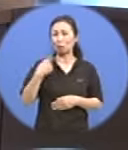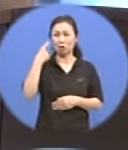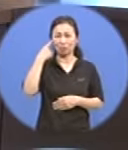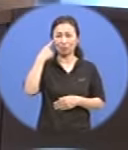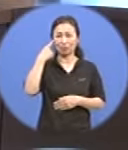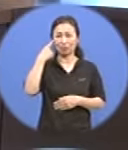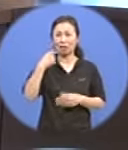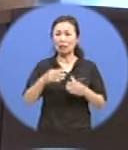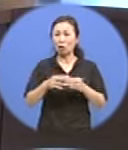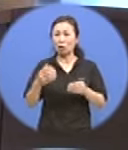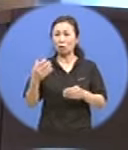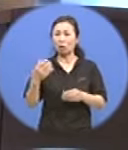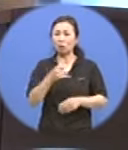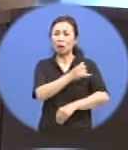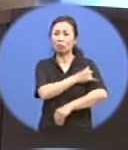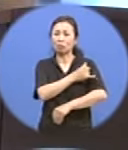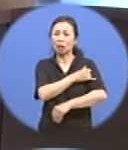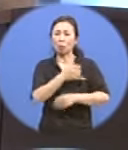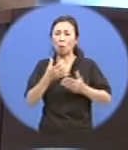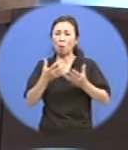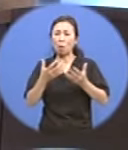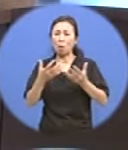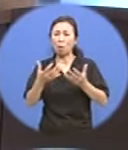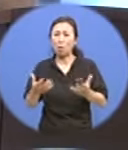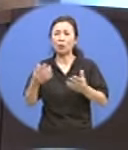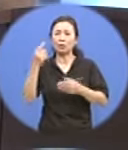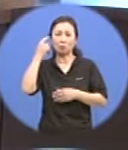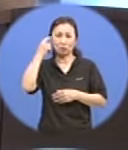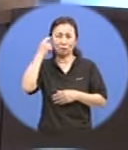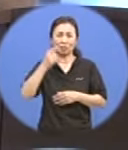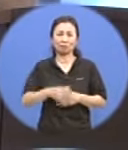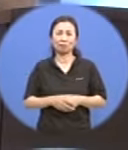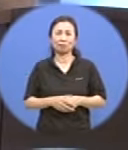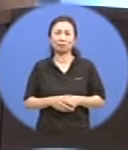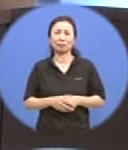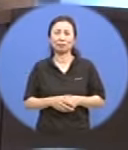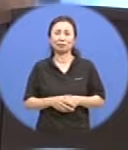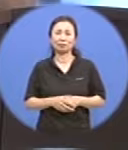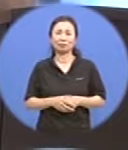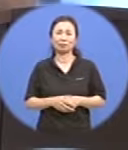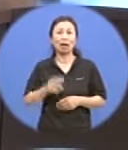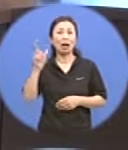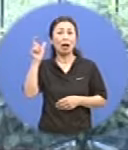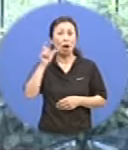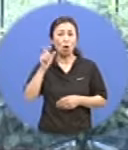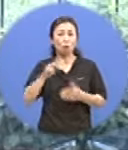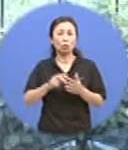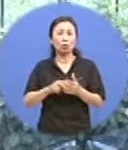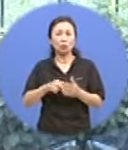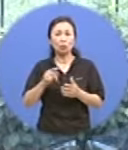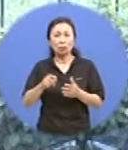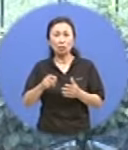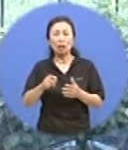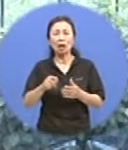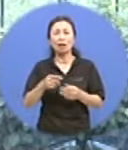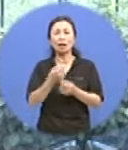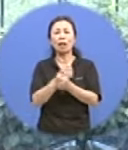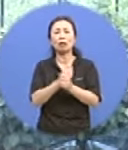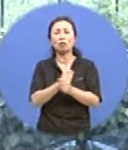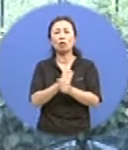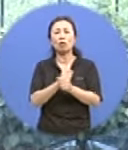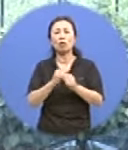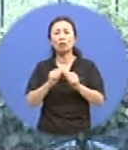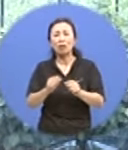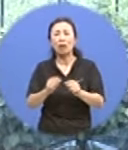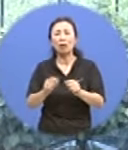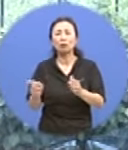と思ってますんでね、我々もそれに近いようなそういう研究それから事業をやってますんでね、ぜひとも